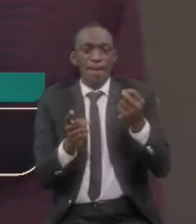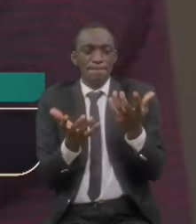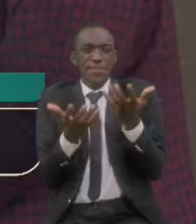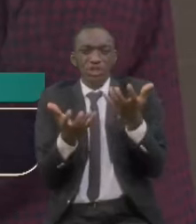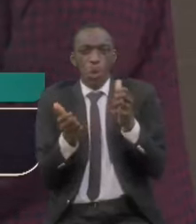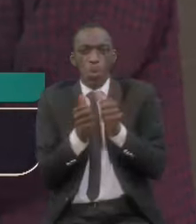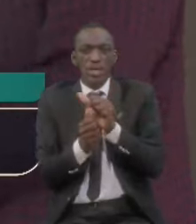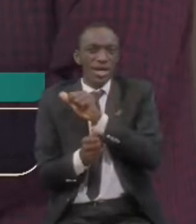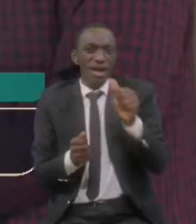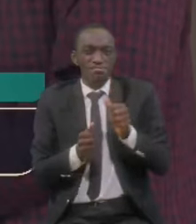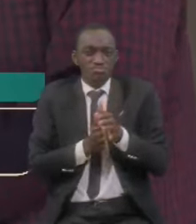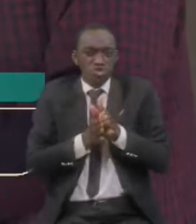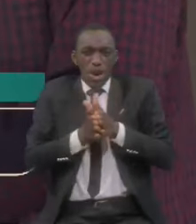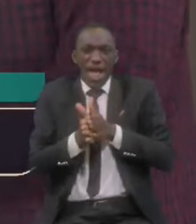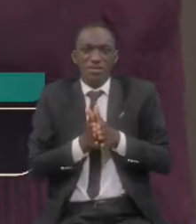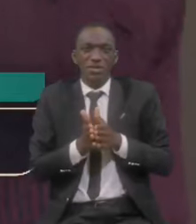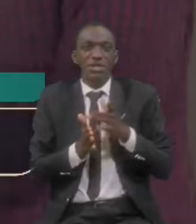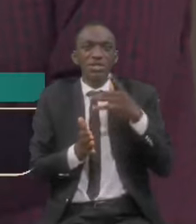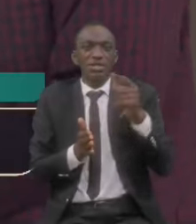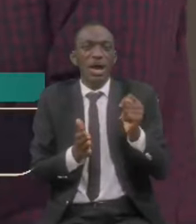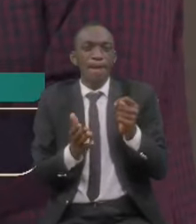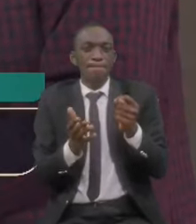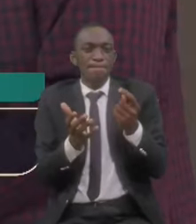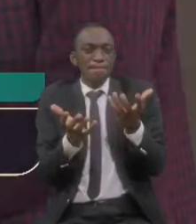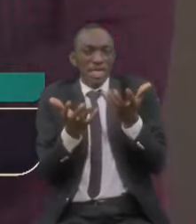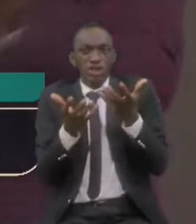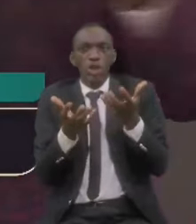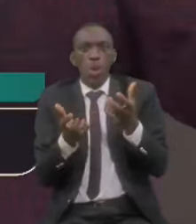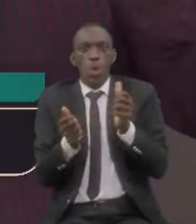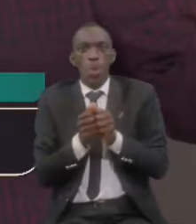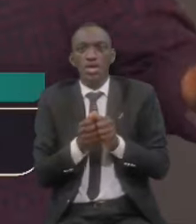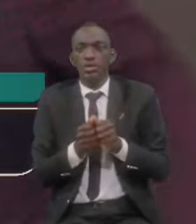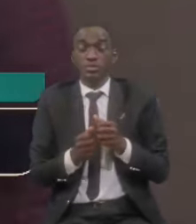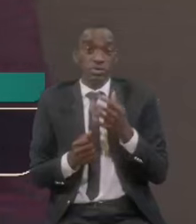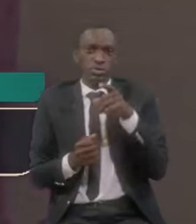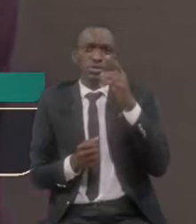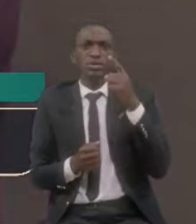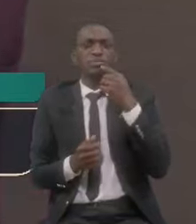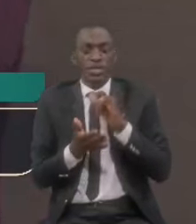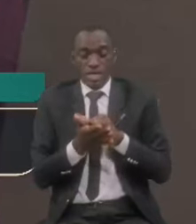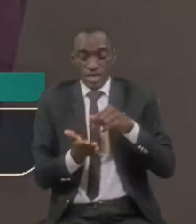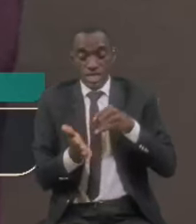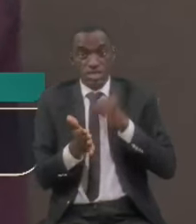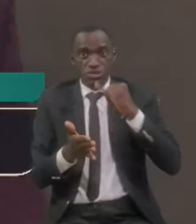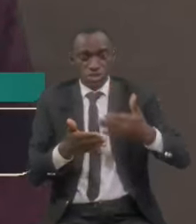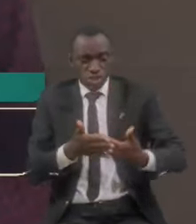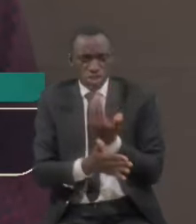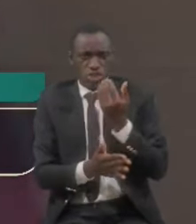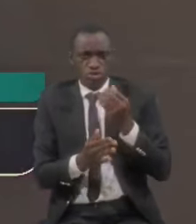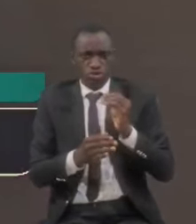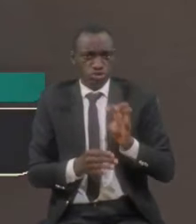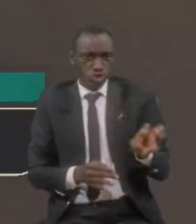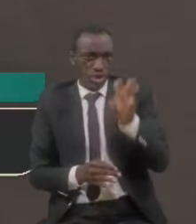la passion, c'est que c'est un nouveau voyage, je vais aller. C'est une nouvelle proposition, je vais